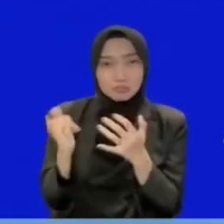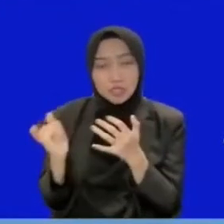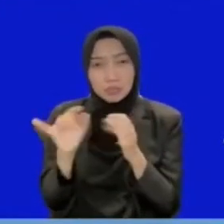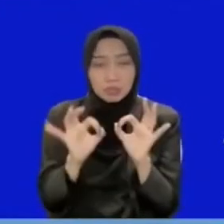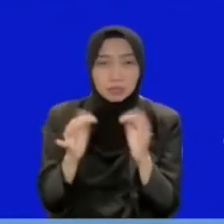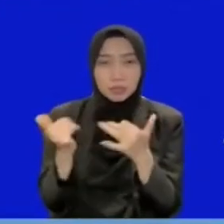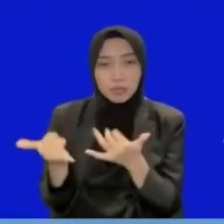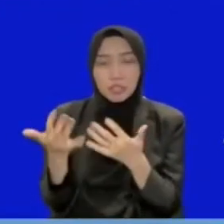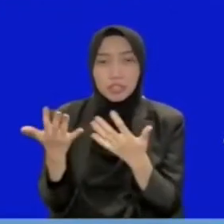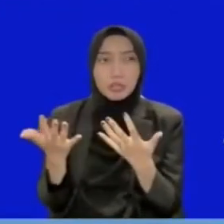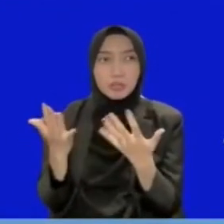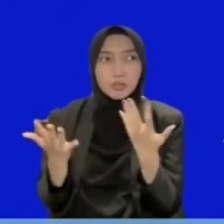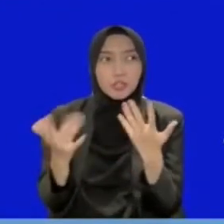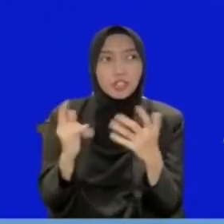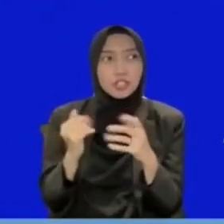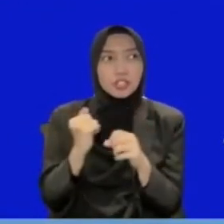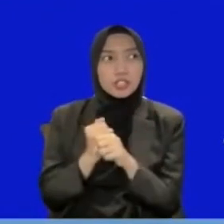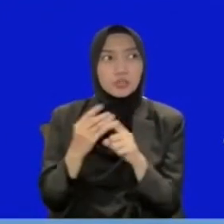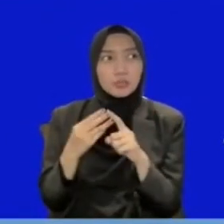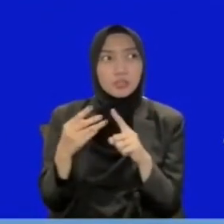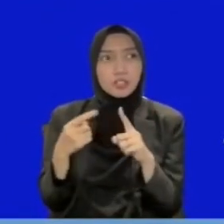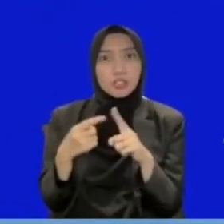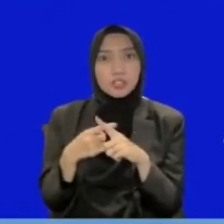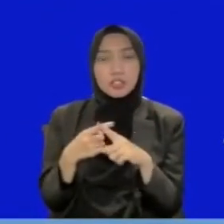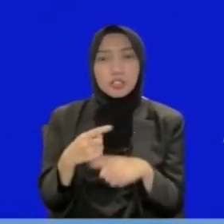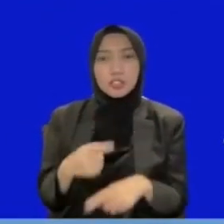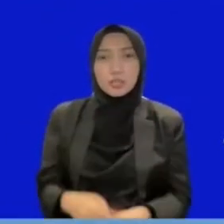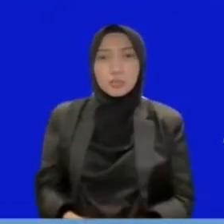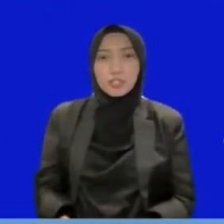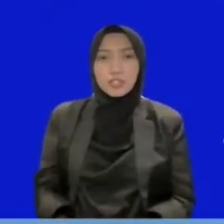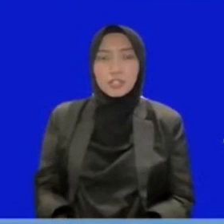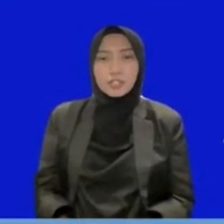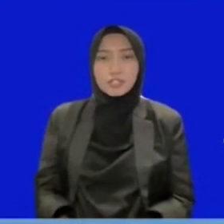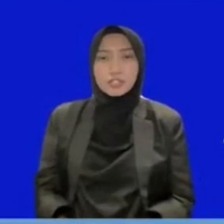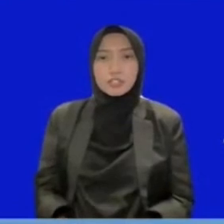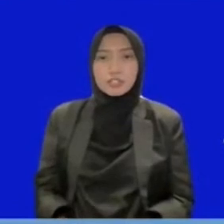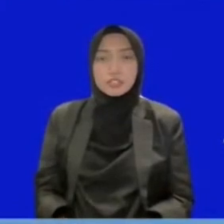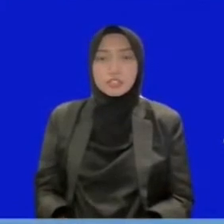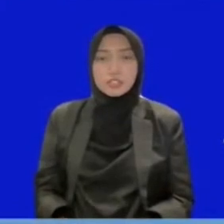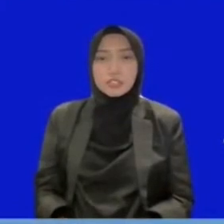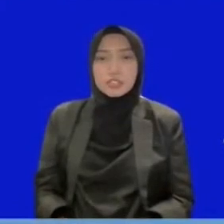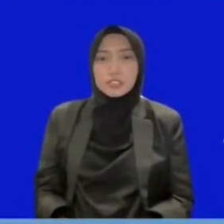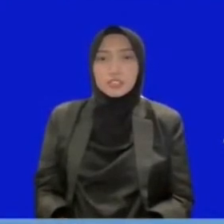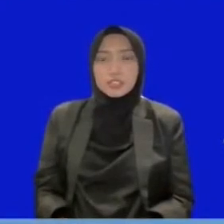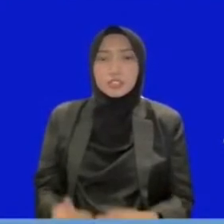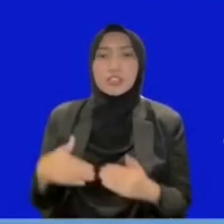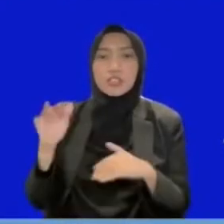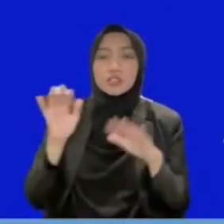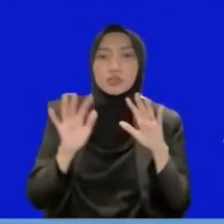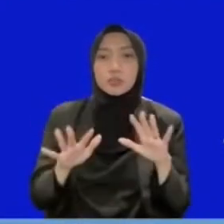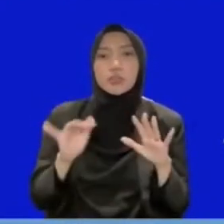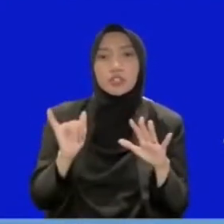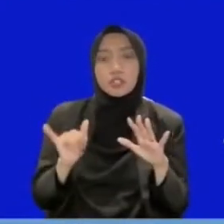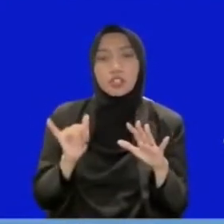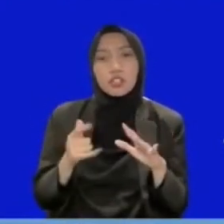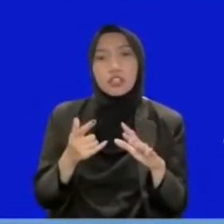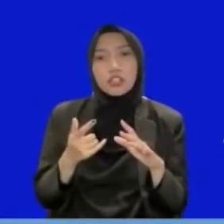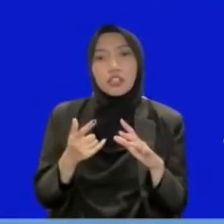akan ada BPK, sangat mungkin ya Mas ya, di situ kolaborasi dengan BPK, BPK 10 ya terutama.